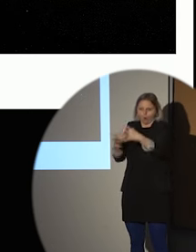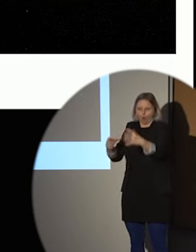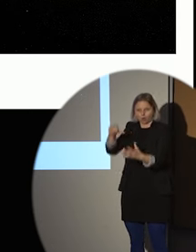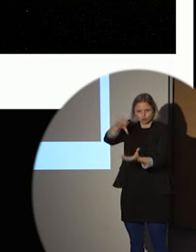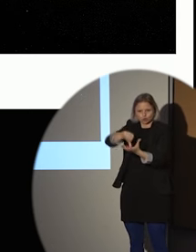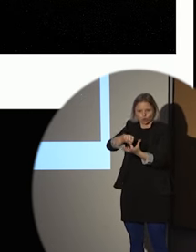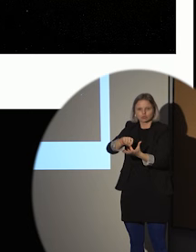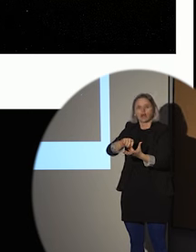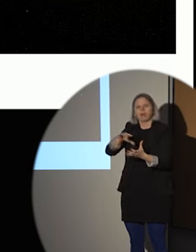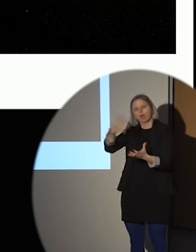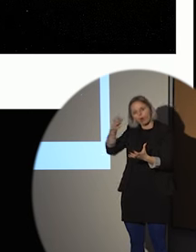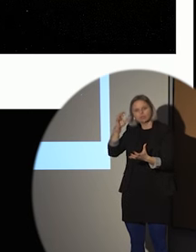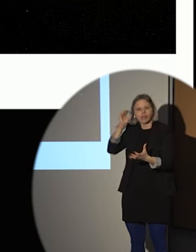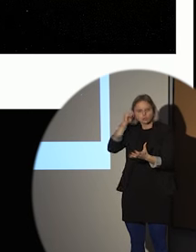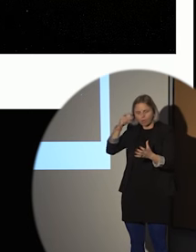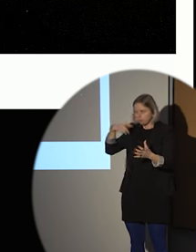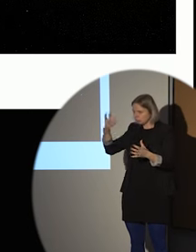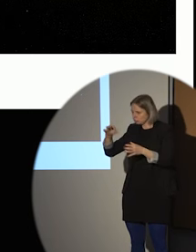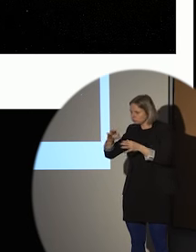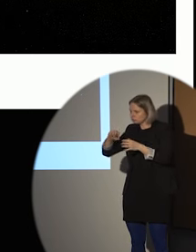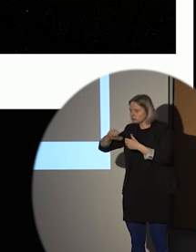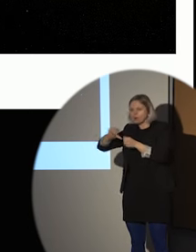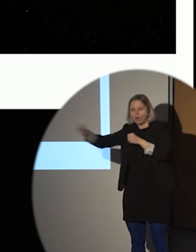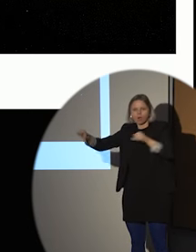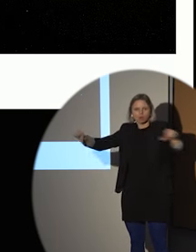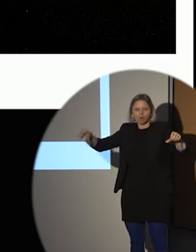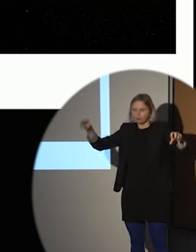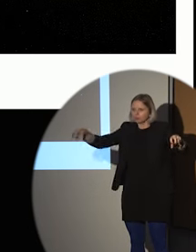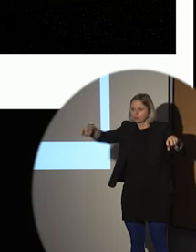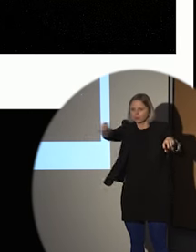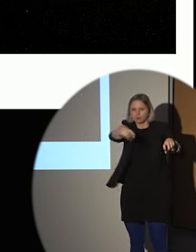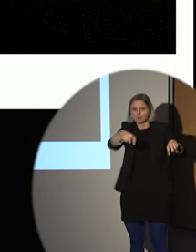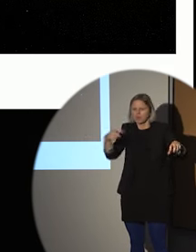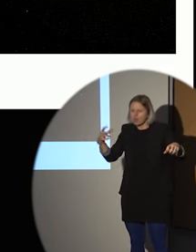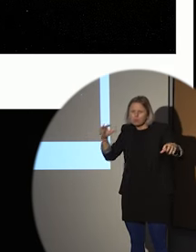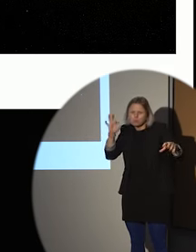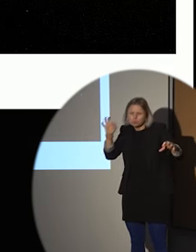pas du tout ce que fait notre Soleil. Notre Soleil, il n'arrivera pas à faire plus que transformer